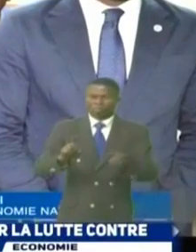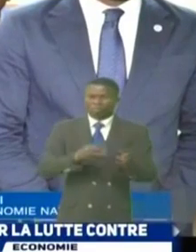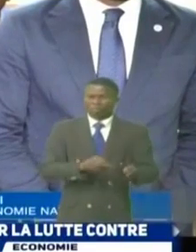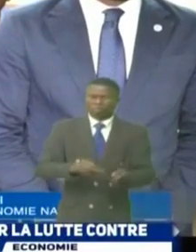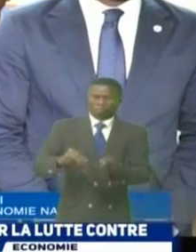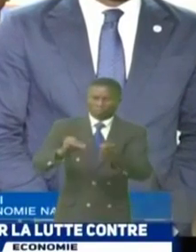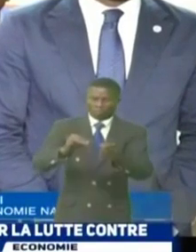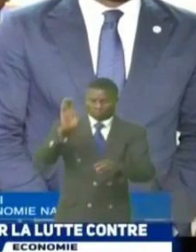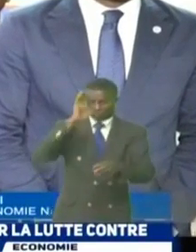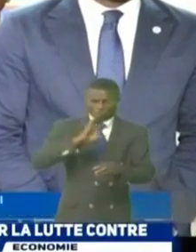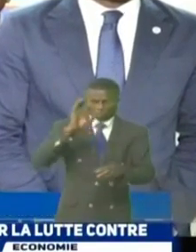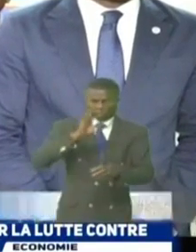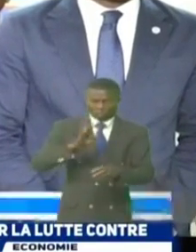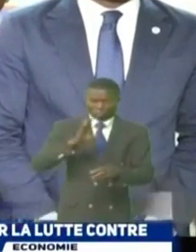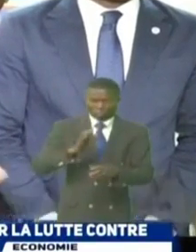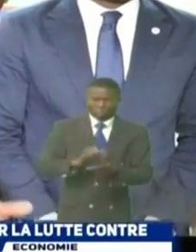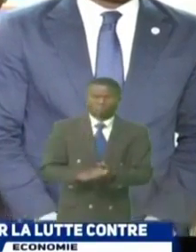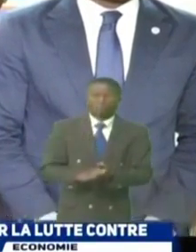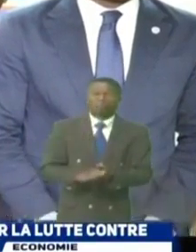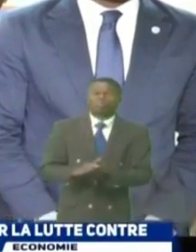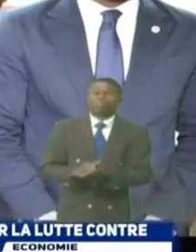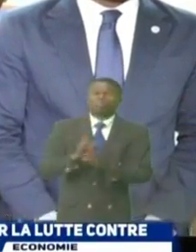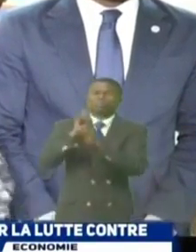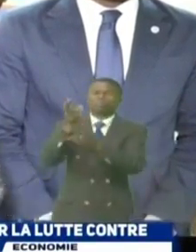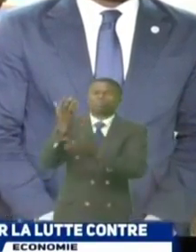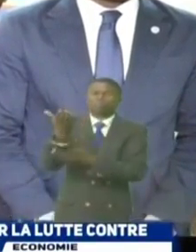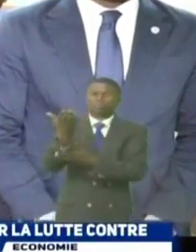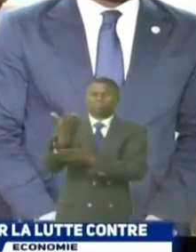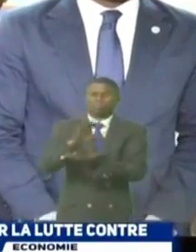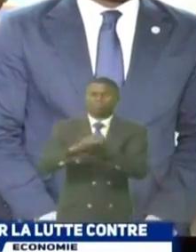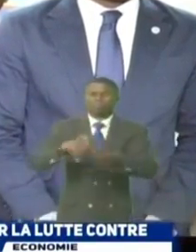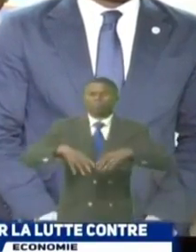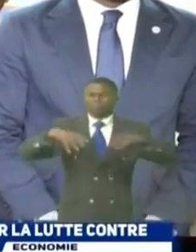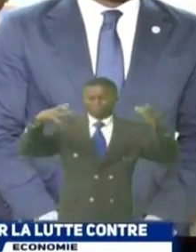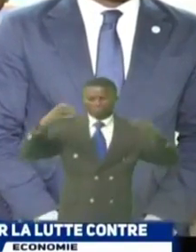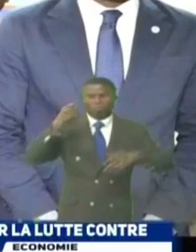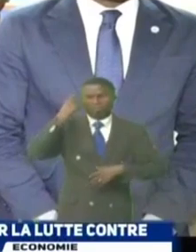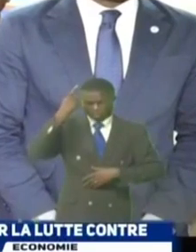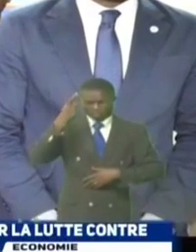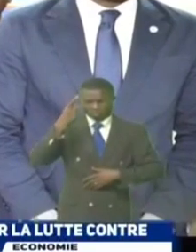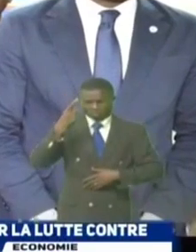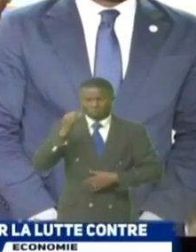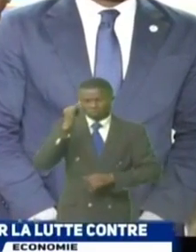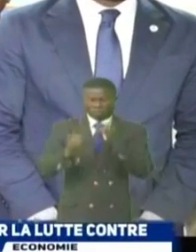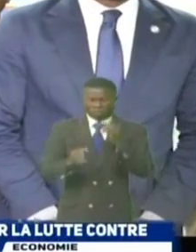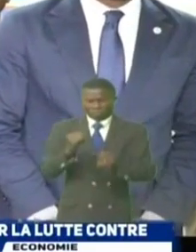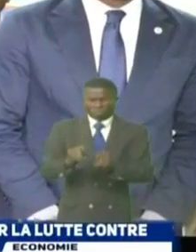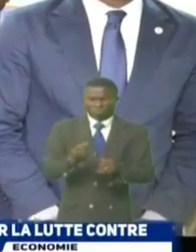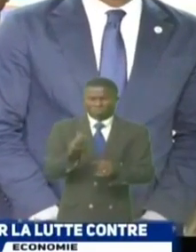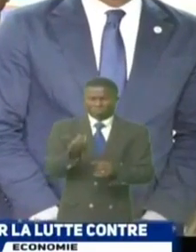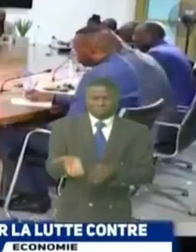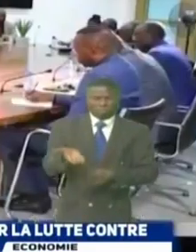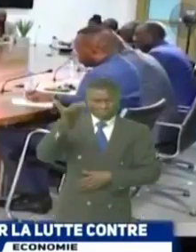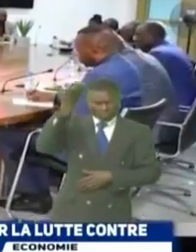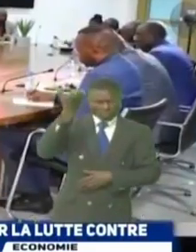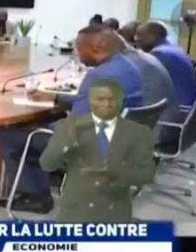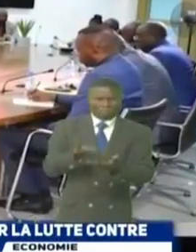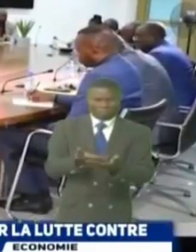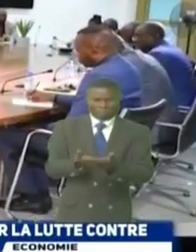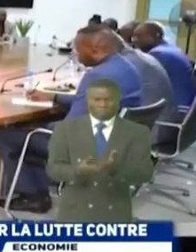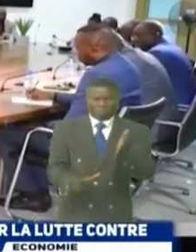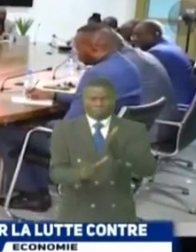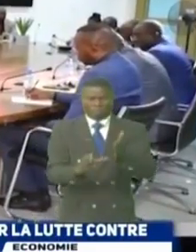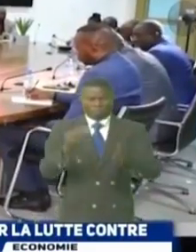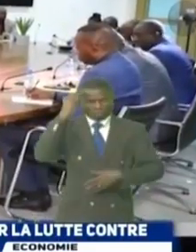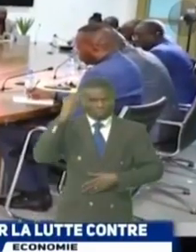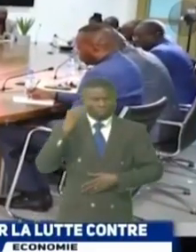aussi d'éviter que l'offre ne rencontre la demande, et vous pouvez comprendre que les prix vont s'emballer. Le vice-premier